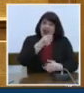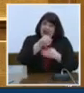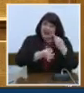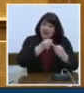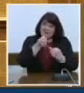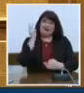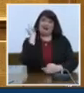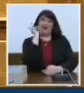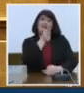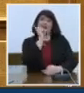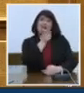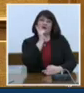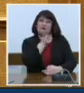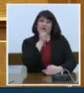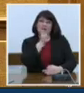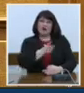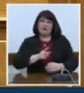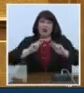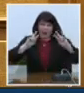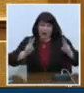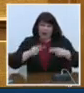καταγγέλουμε, αποκαλύπτουμε.